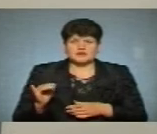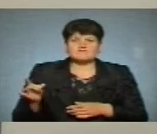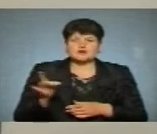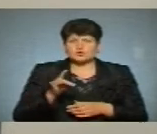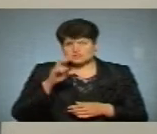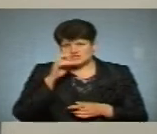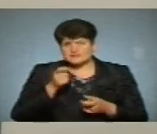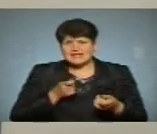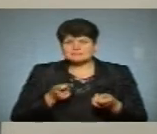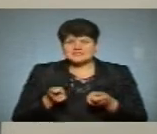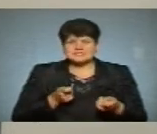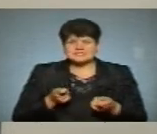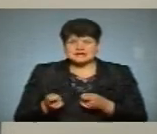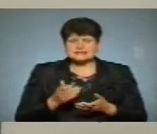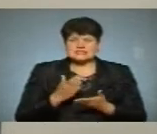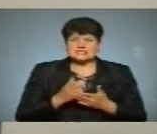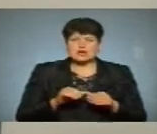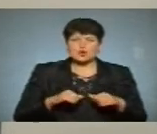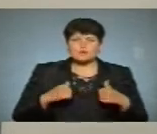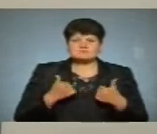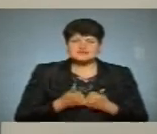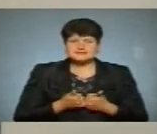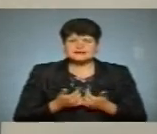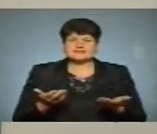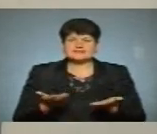державних адміністраціях є комісії, які